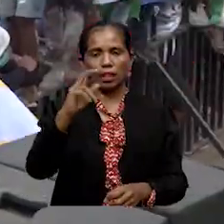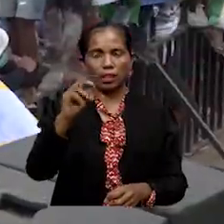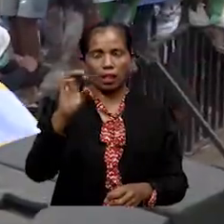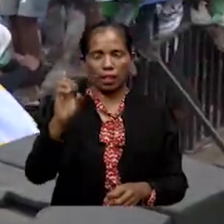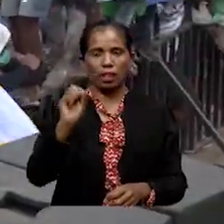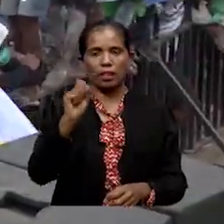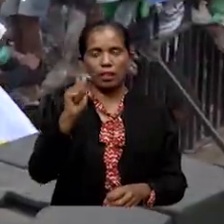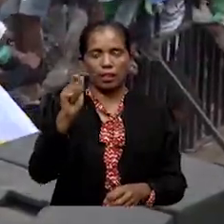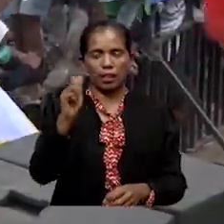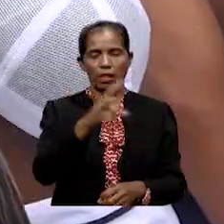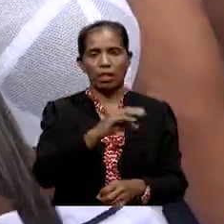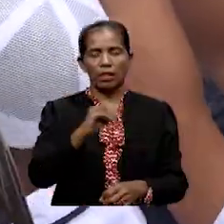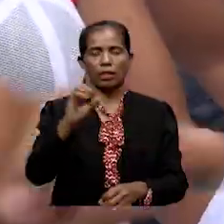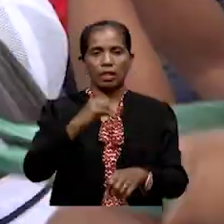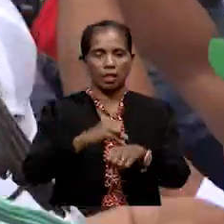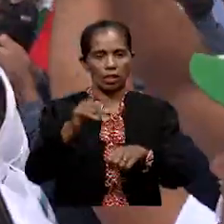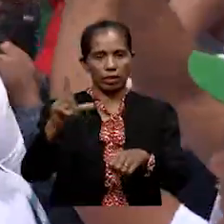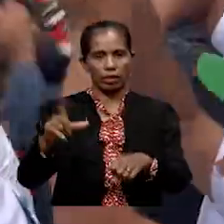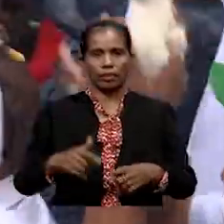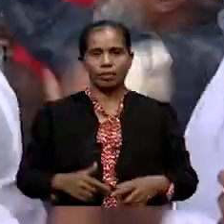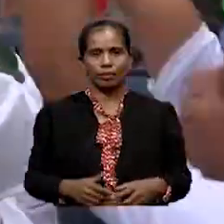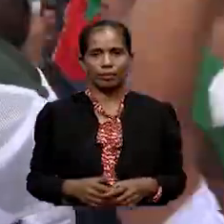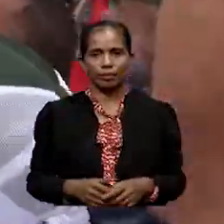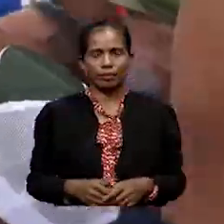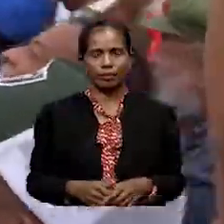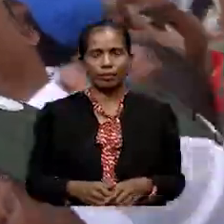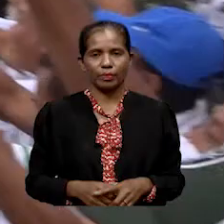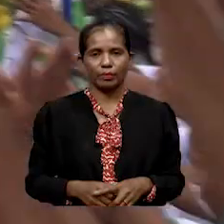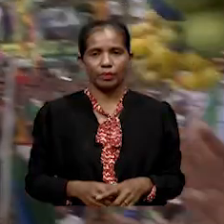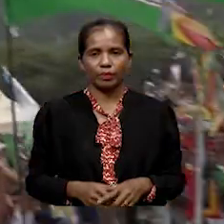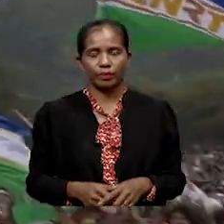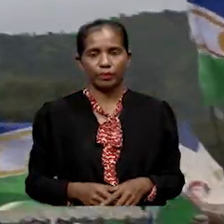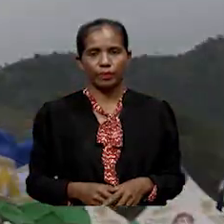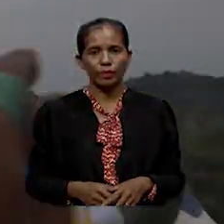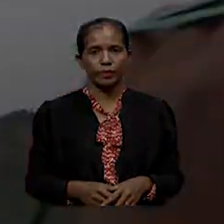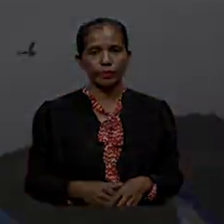Observador Nasional, no Internasional, Jimmy Fernandez, Juvianda Costa, ZMN.